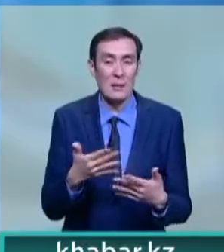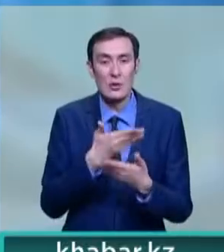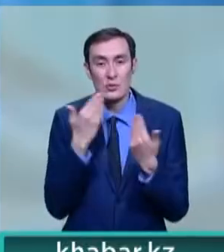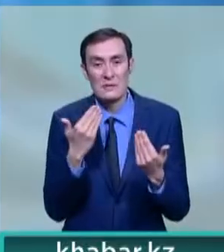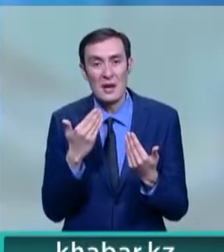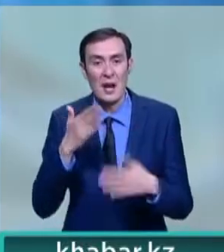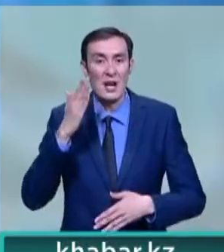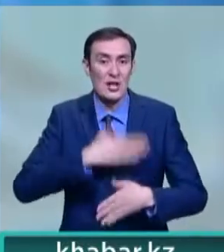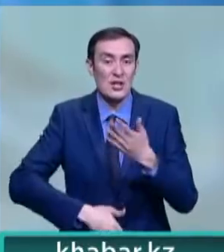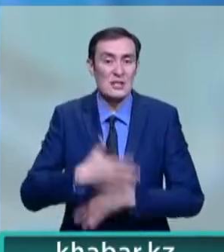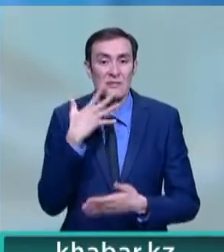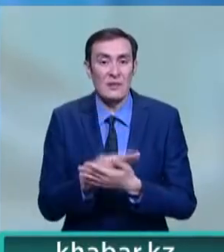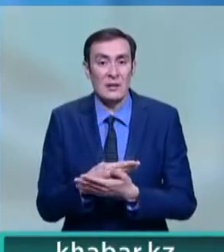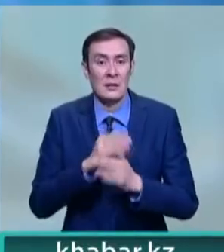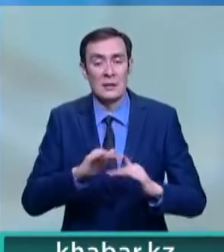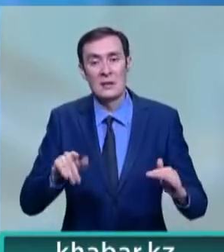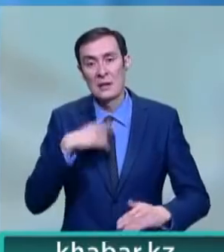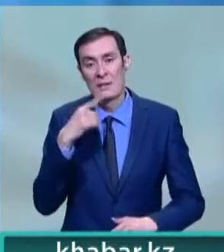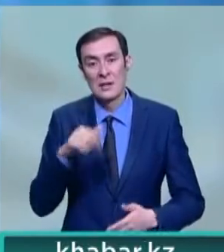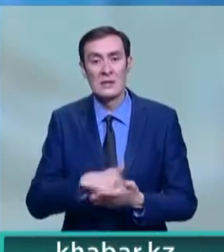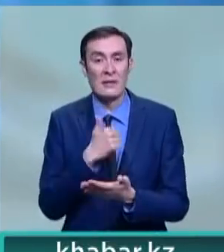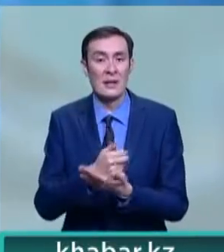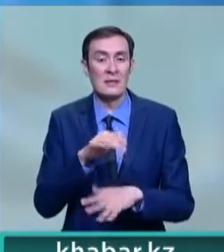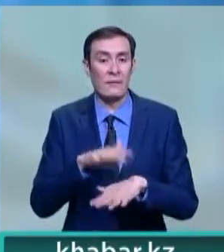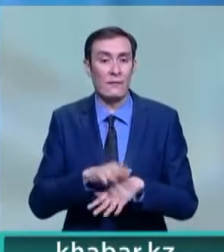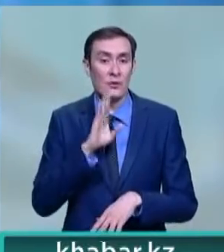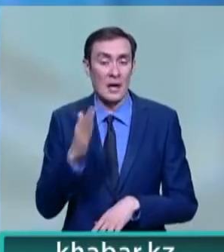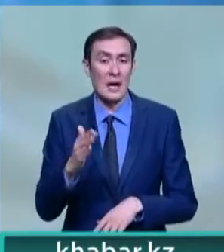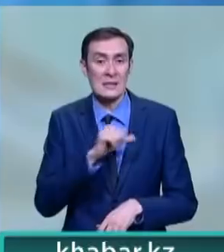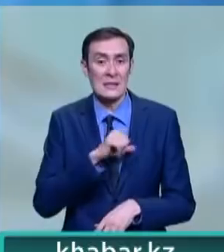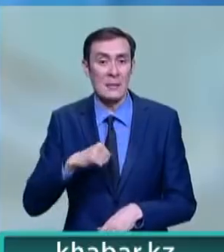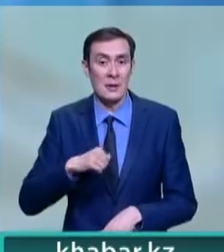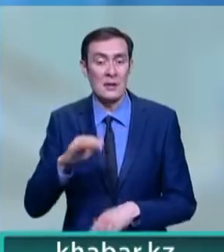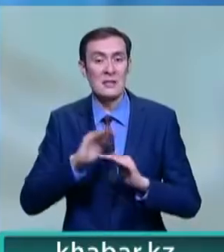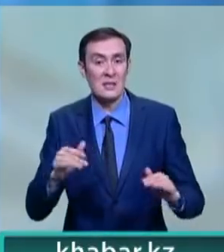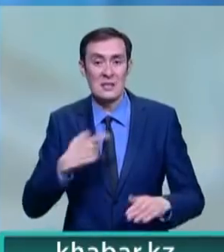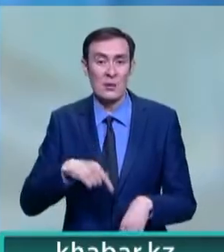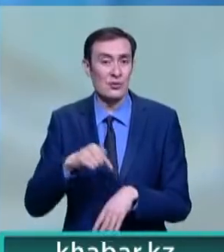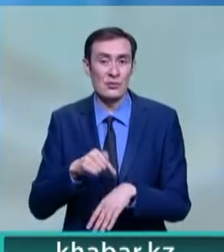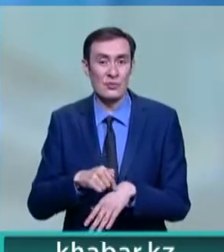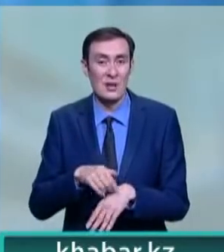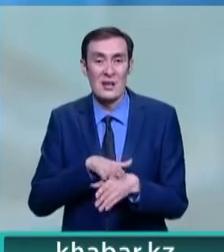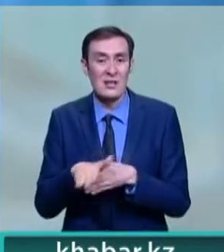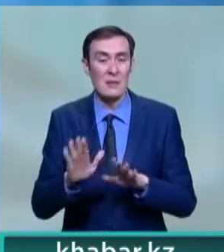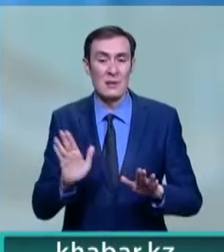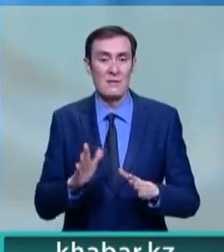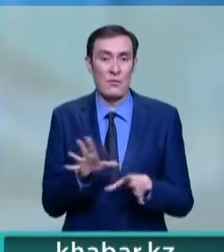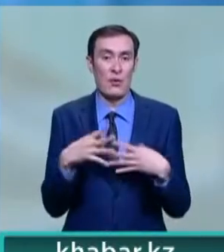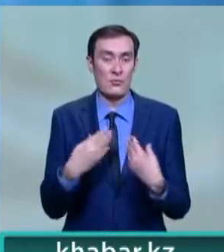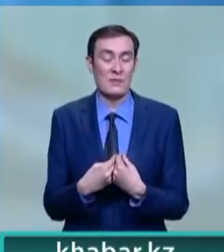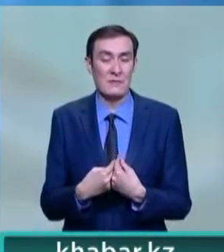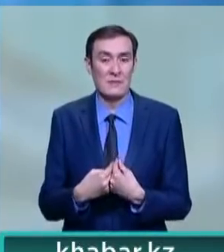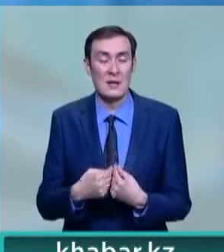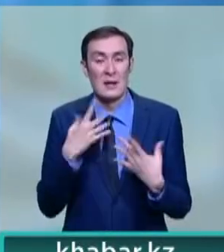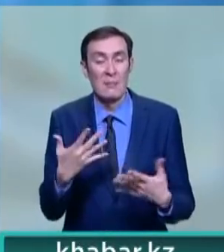отсутствии конечностей у своих детей, уверяет основательница фонда, тогда как сами подростки чувствуют себя неполноценными в обществе.